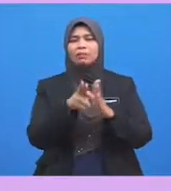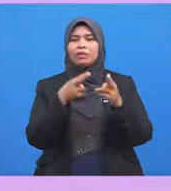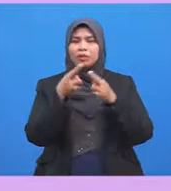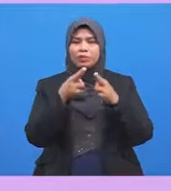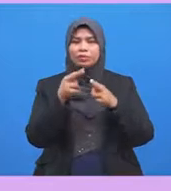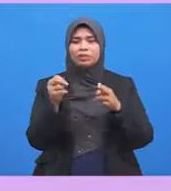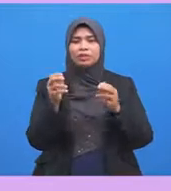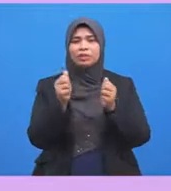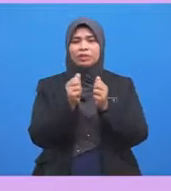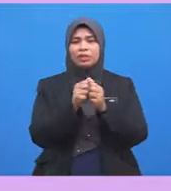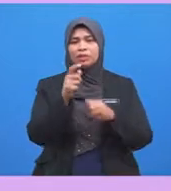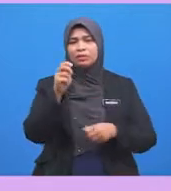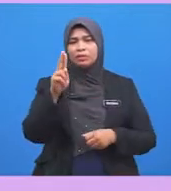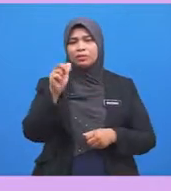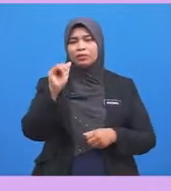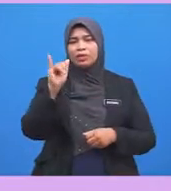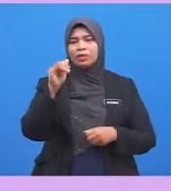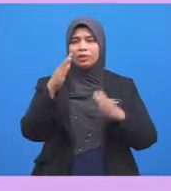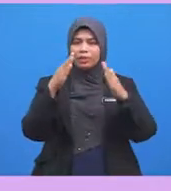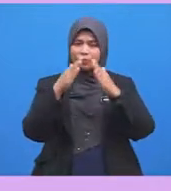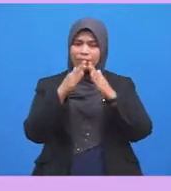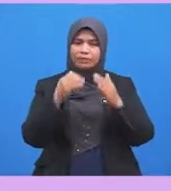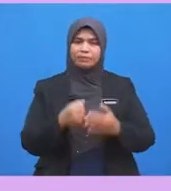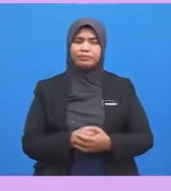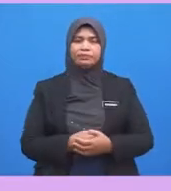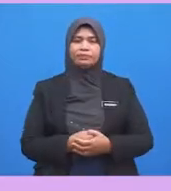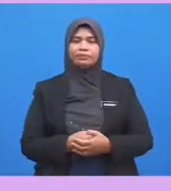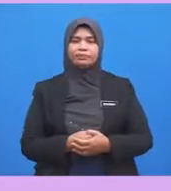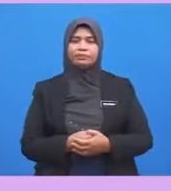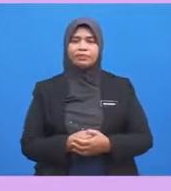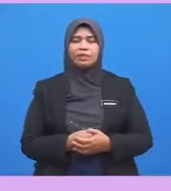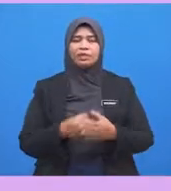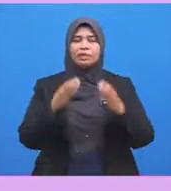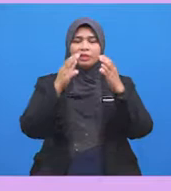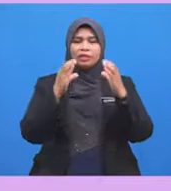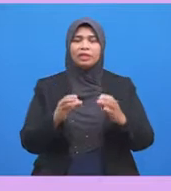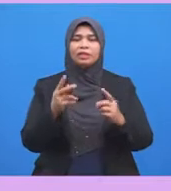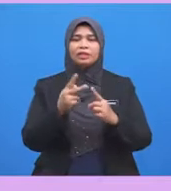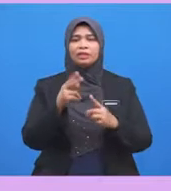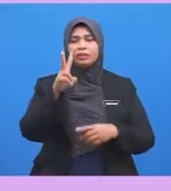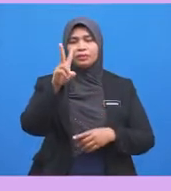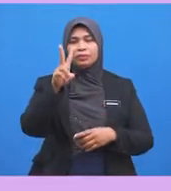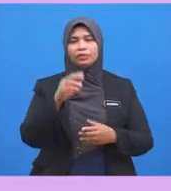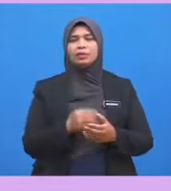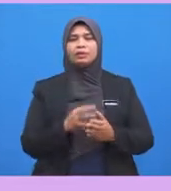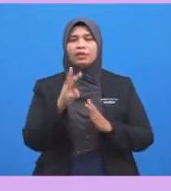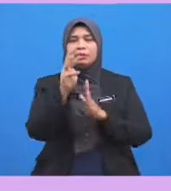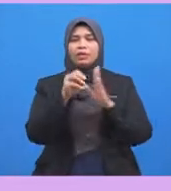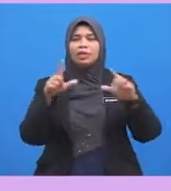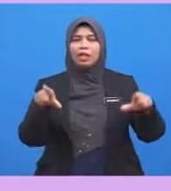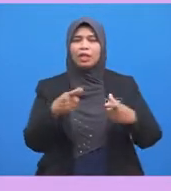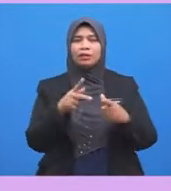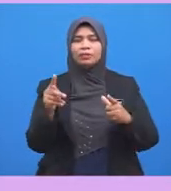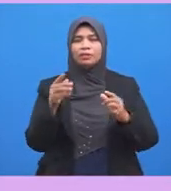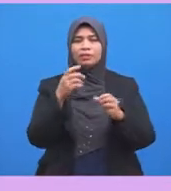berurusan dengan tuai rumah. Bagus, Amy. Cara kedua pula, melakukan